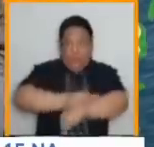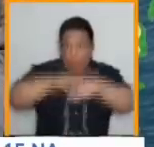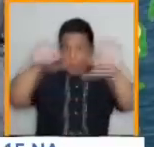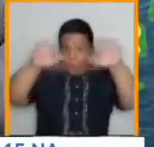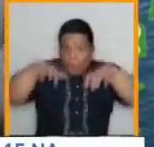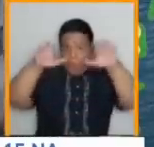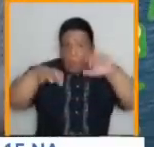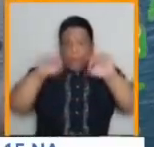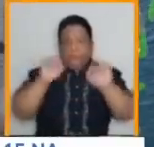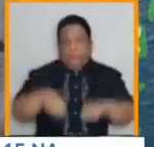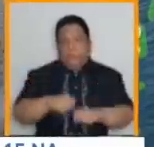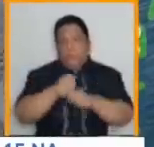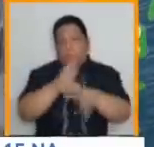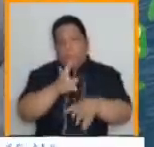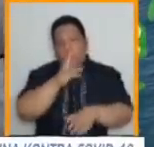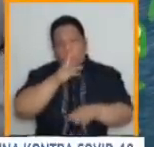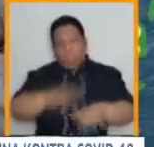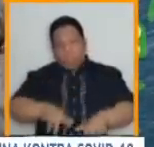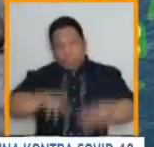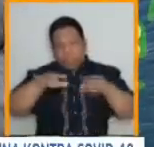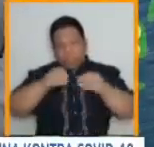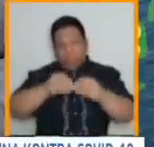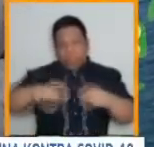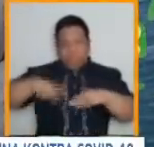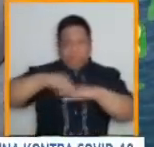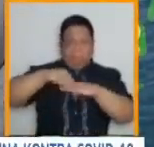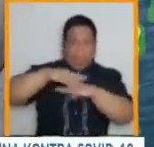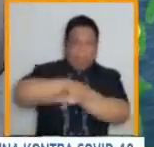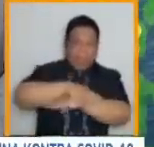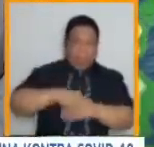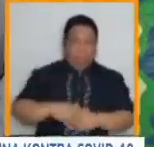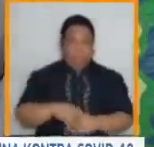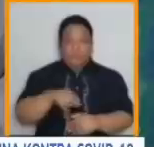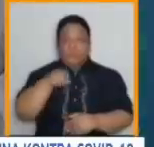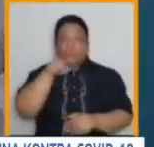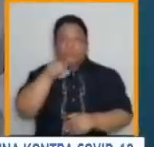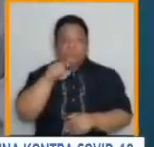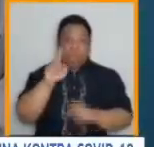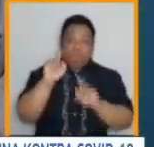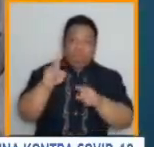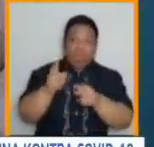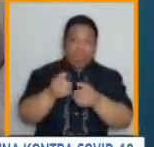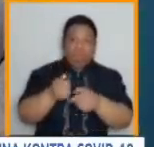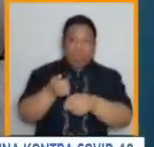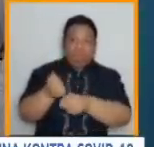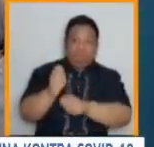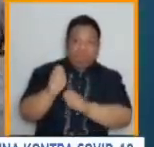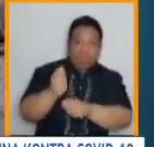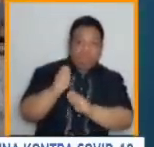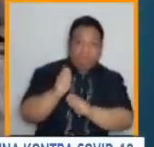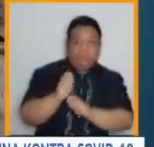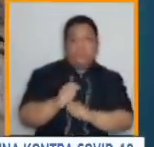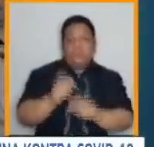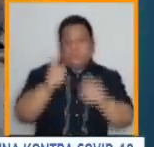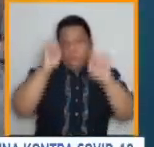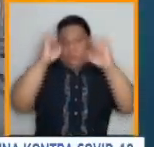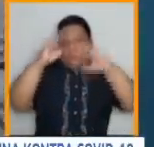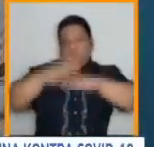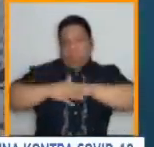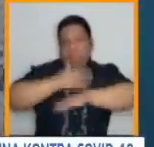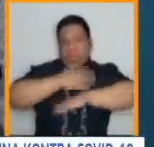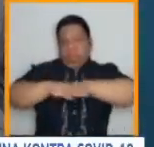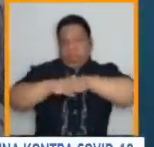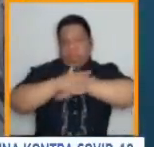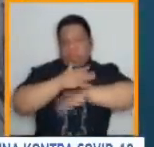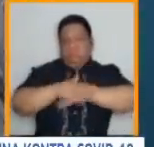at landslide. Doon po sa mga mangingisda, delikado pong pumalaot dyan sa mga baybayin ng Ilocos Norte, Batanes,